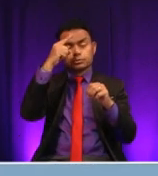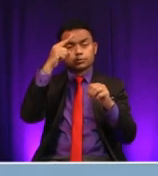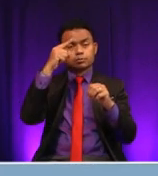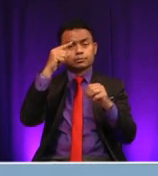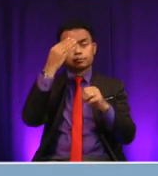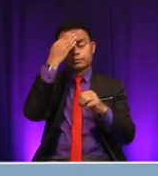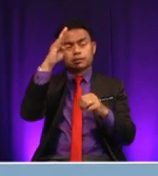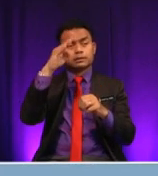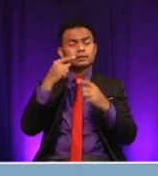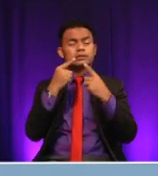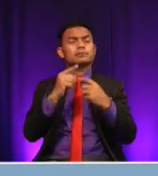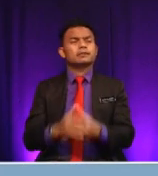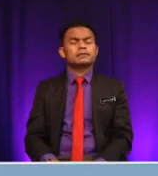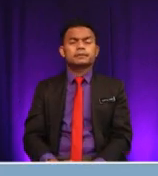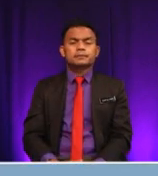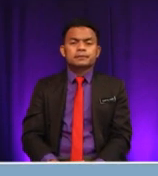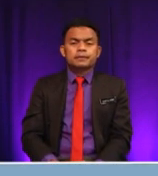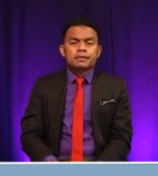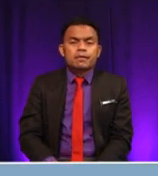saya bantu